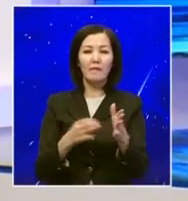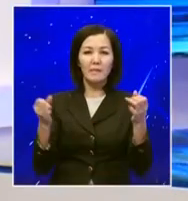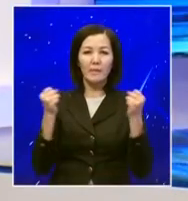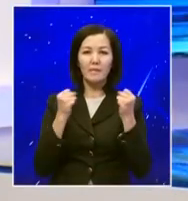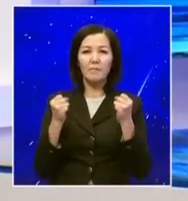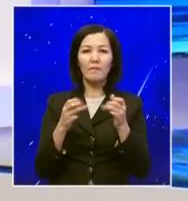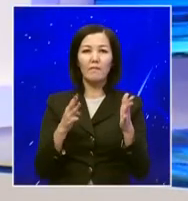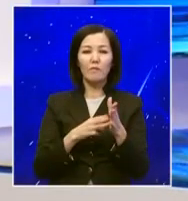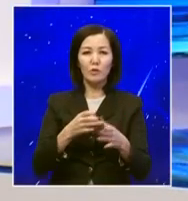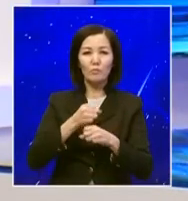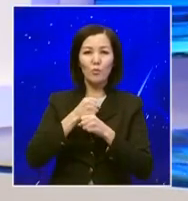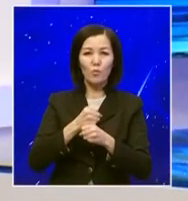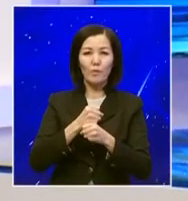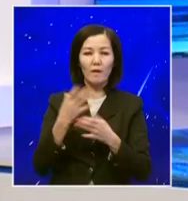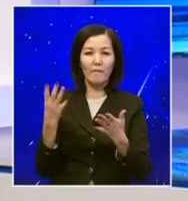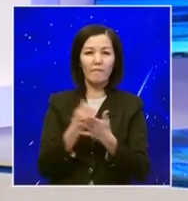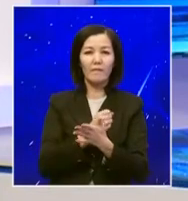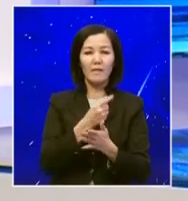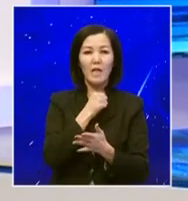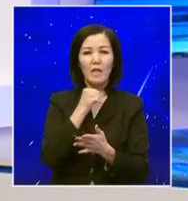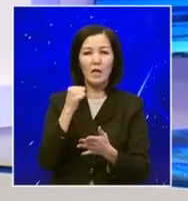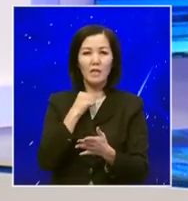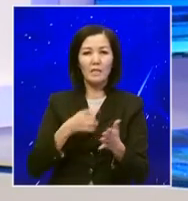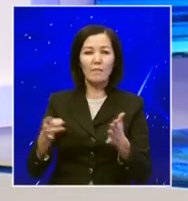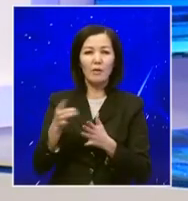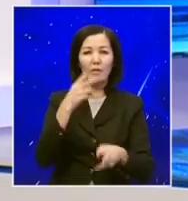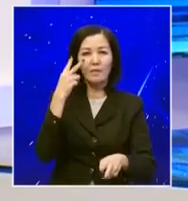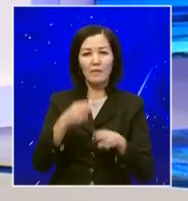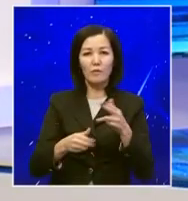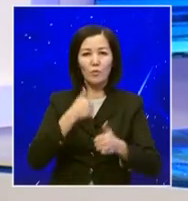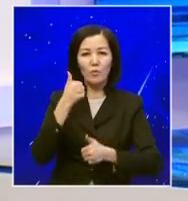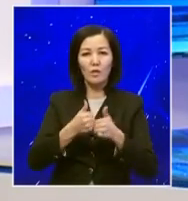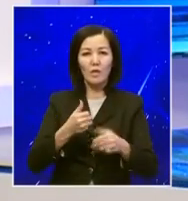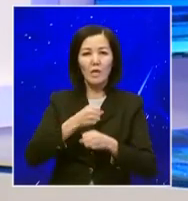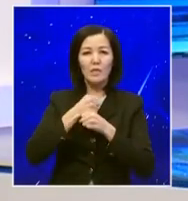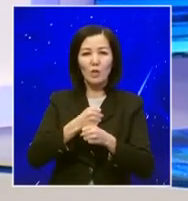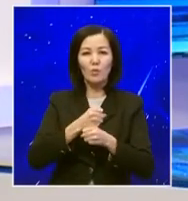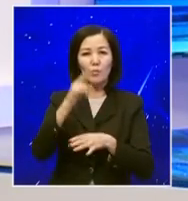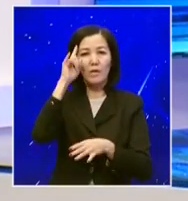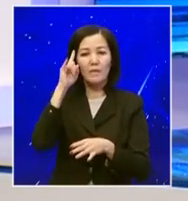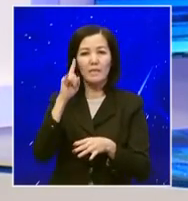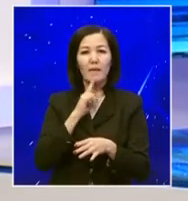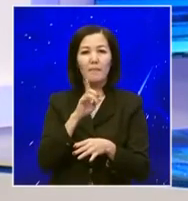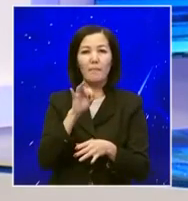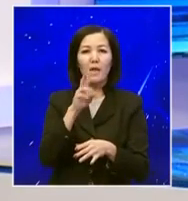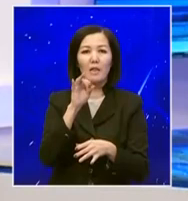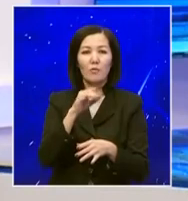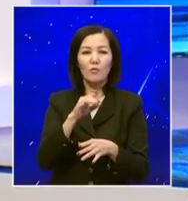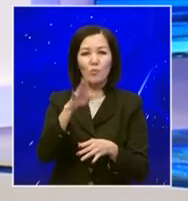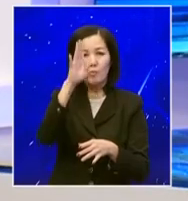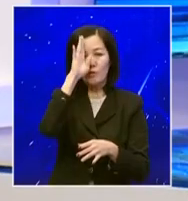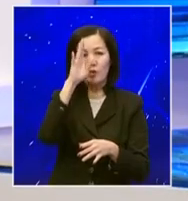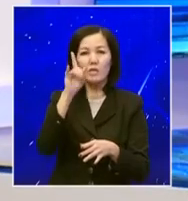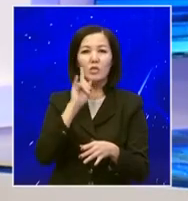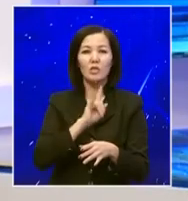Девять спортсменов, 8 кубков. В Талгарском районе завершился турнир за Кубок Казахстана по биатлону среди мужчин